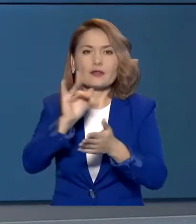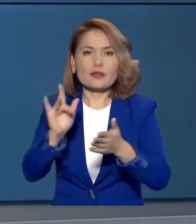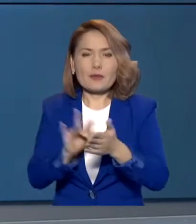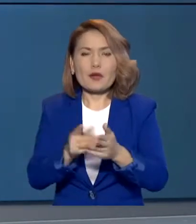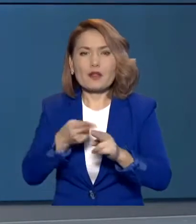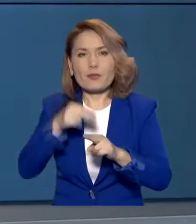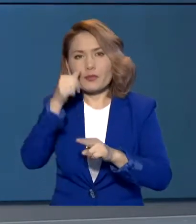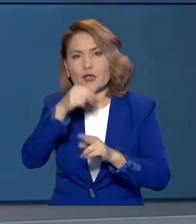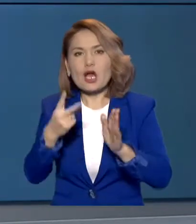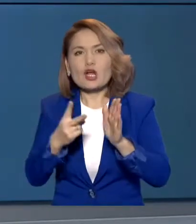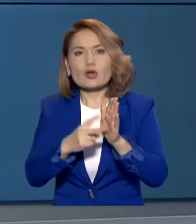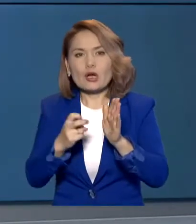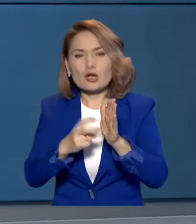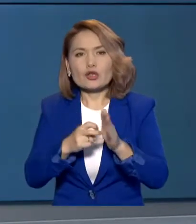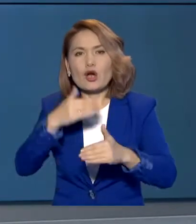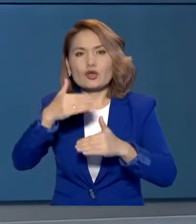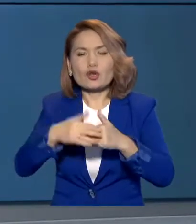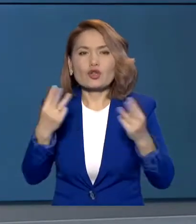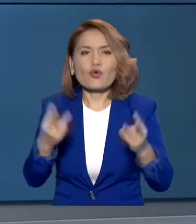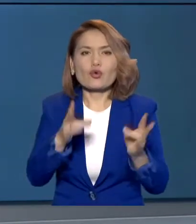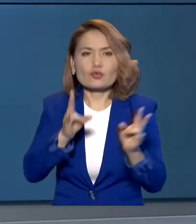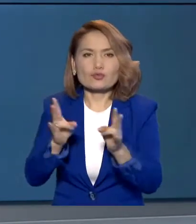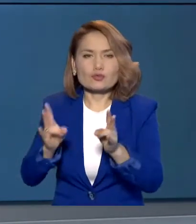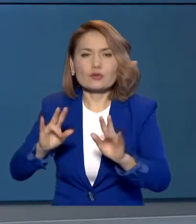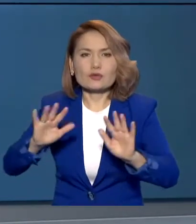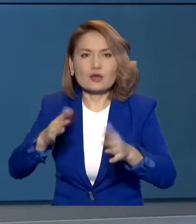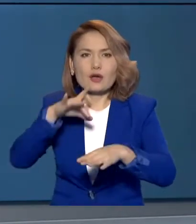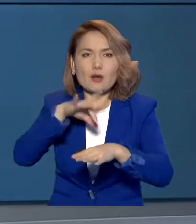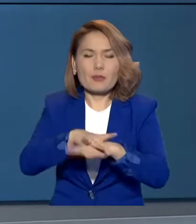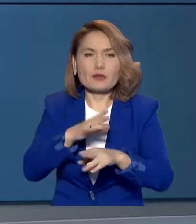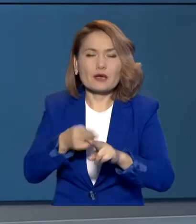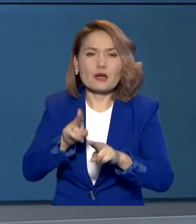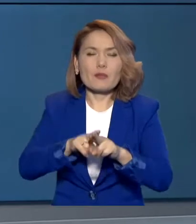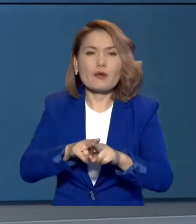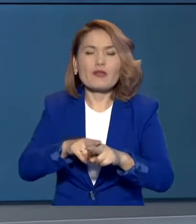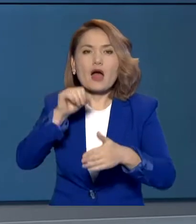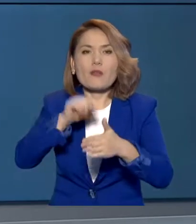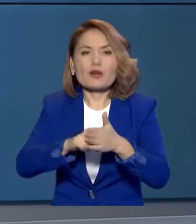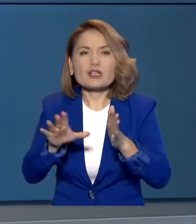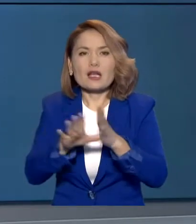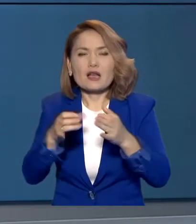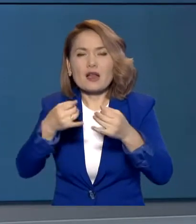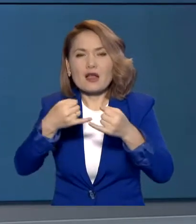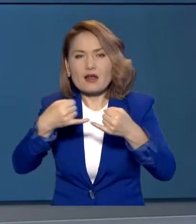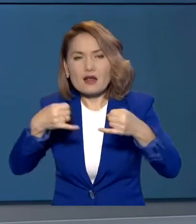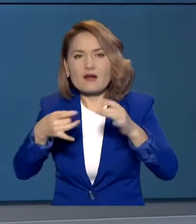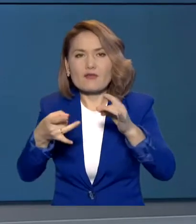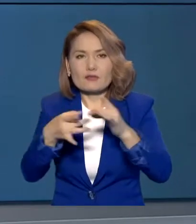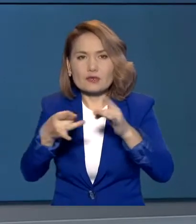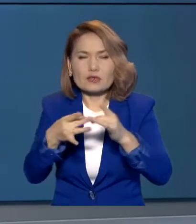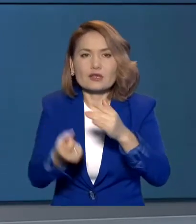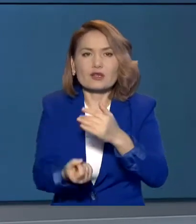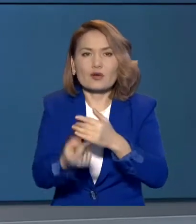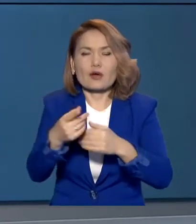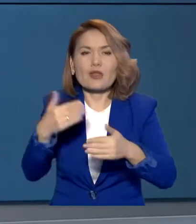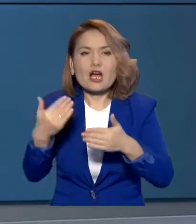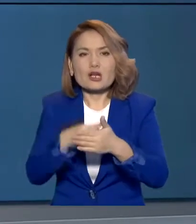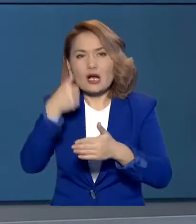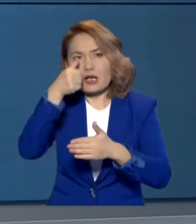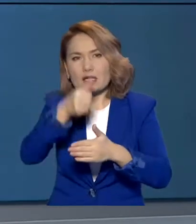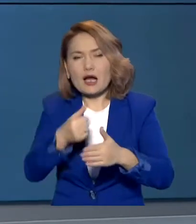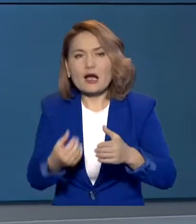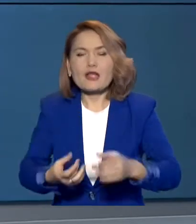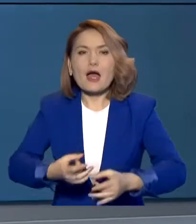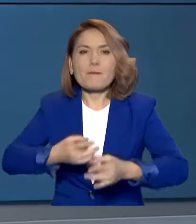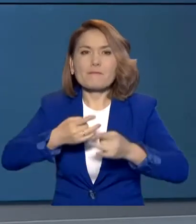Нұр Сұлтан қаласында биыл 700-ге жуық өрт тіркелді. Олардың жарысынан көбі электр желілерін дұрыс қолданбаудың кесірінен болған. Ал жаңа жылдық мереке